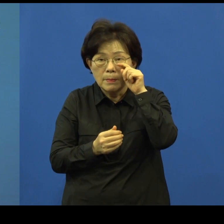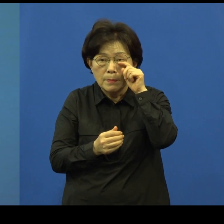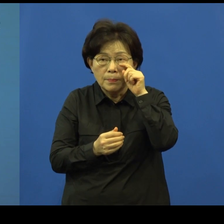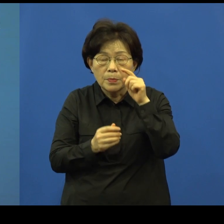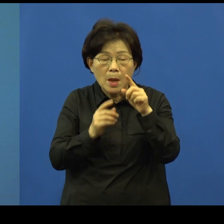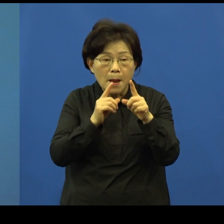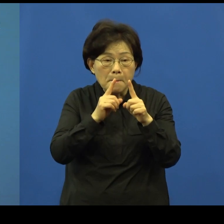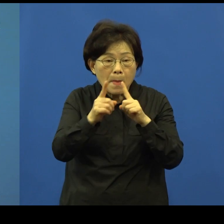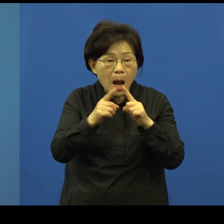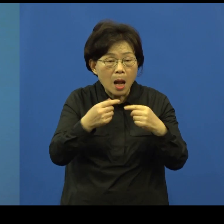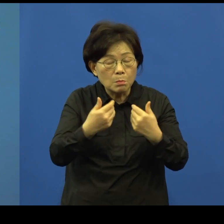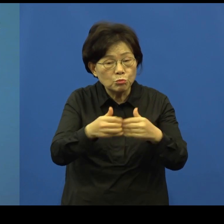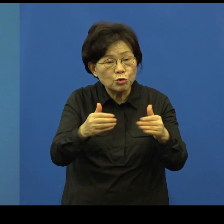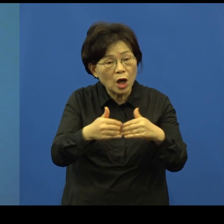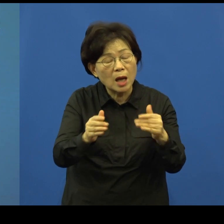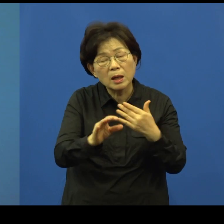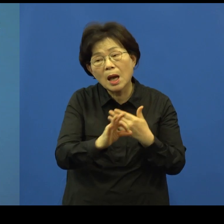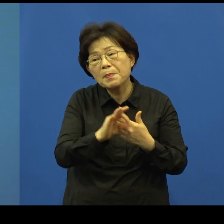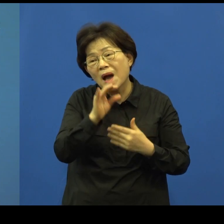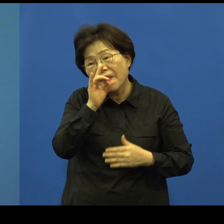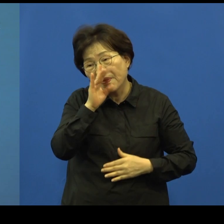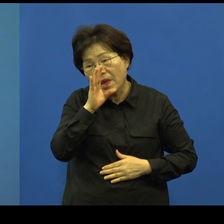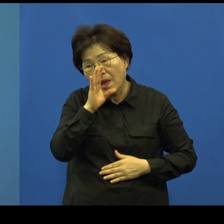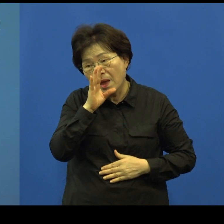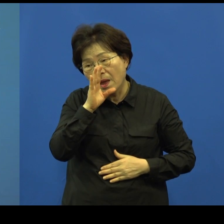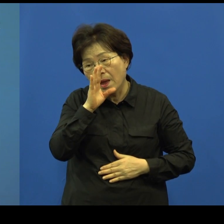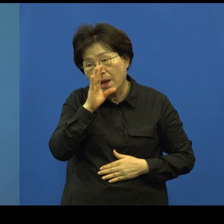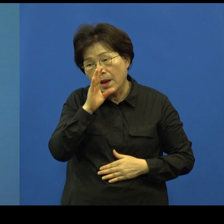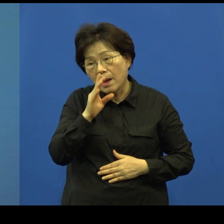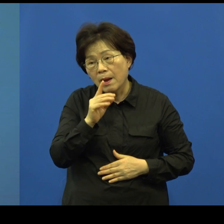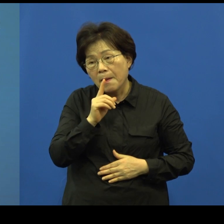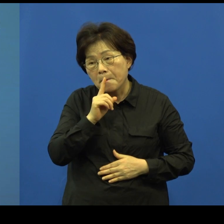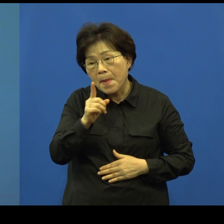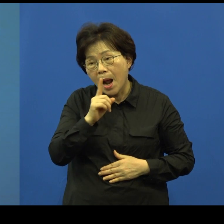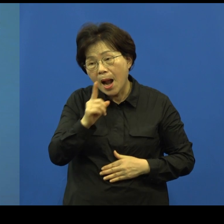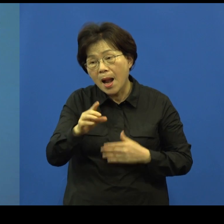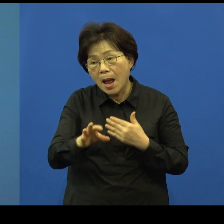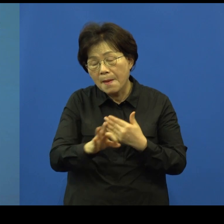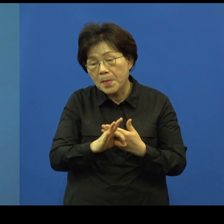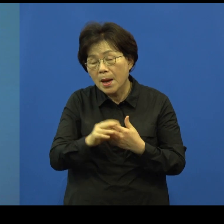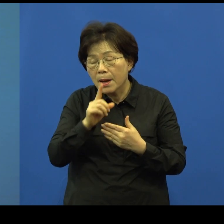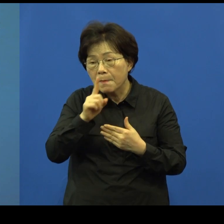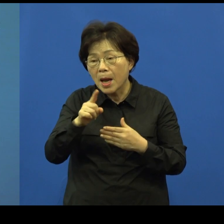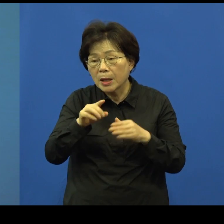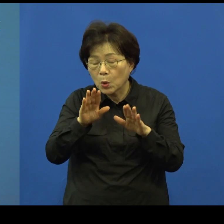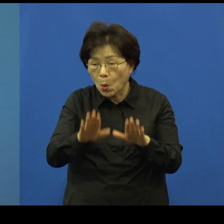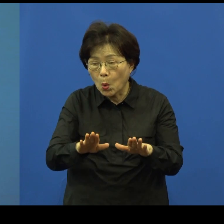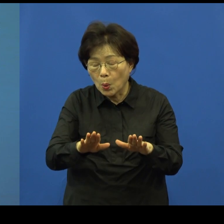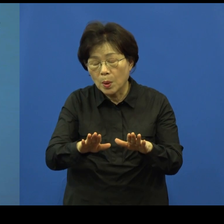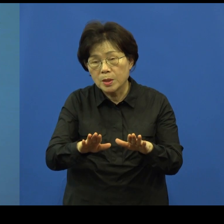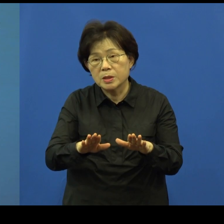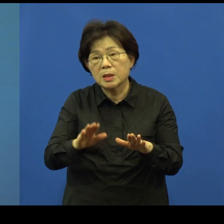그래서 우리가 말을 함부로 하면 안 되는 거예요. 말을 하면 그 말이 현실이 되기 때문에.